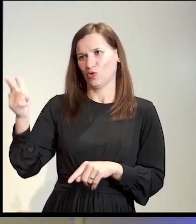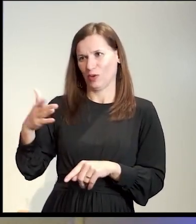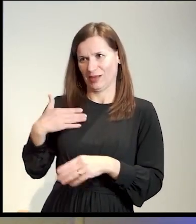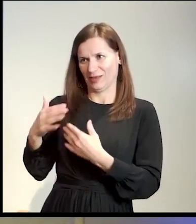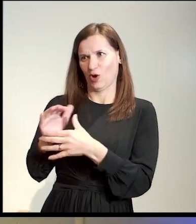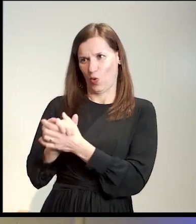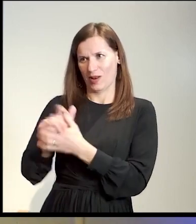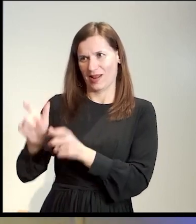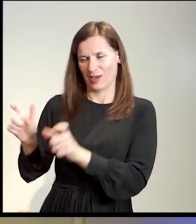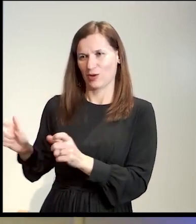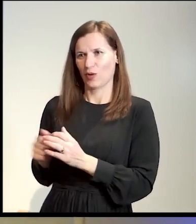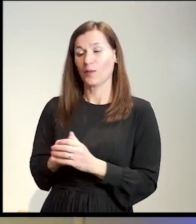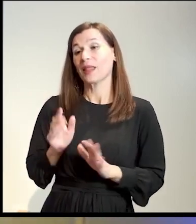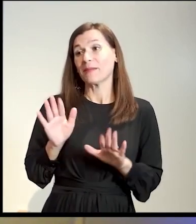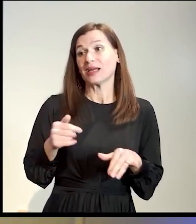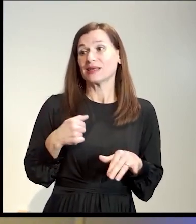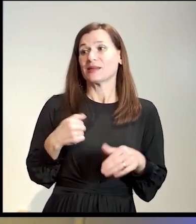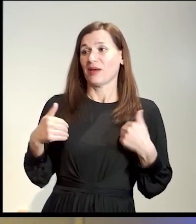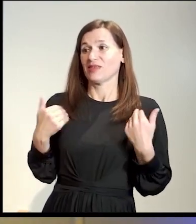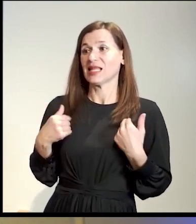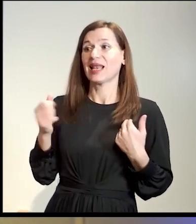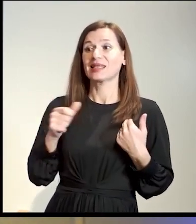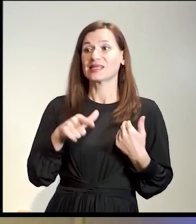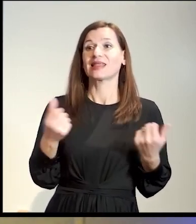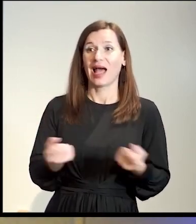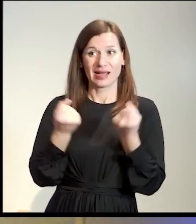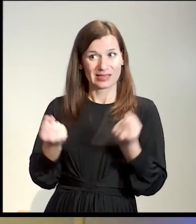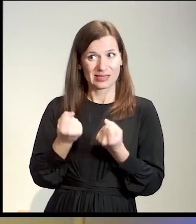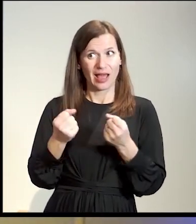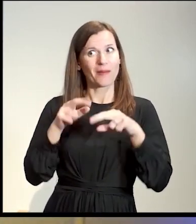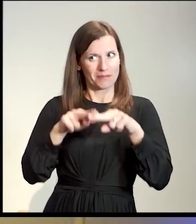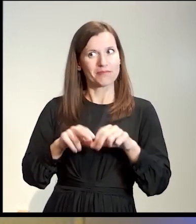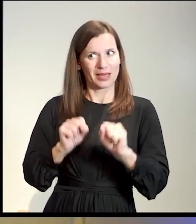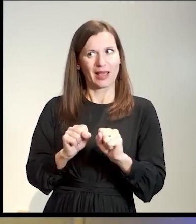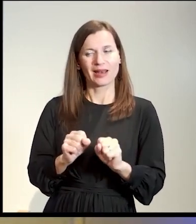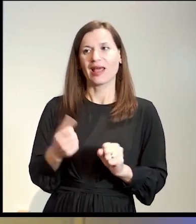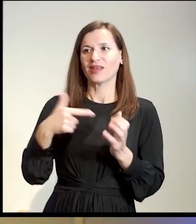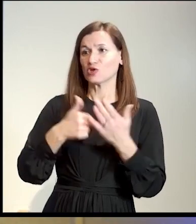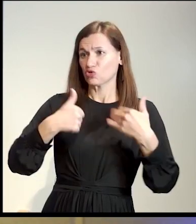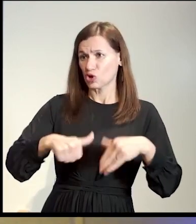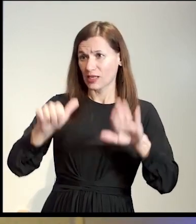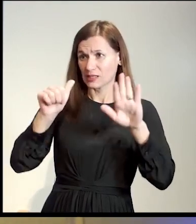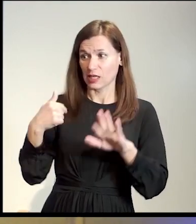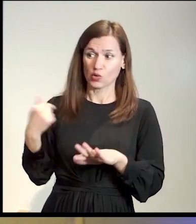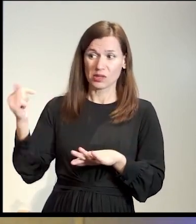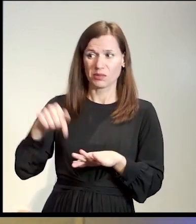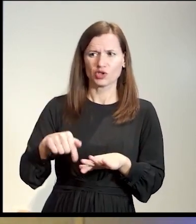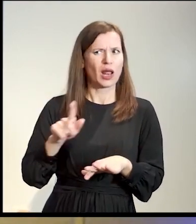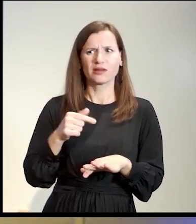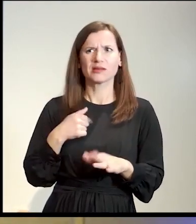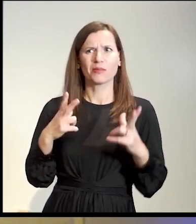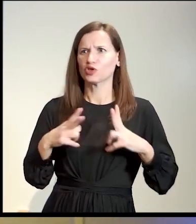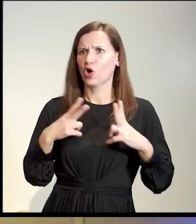zelo vesela, da se je ta akcija prijela. 2016, ko sem prišla sam, si nisem mislila, da se bo to tako nadaljevalo